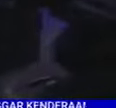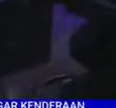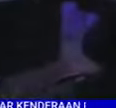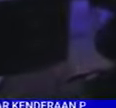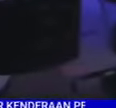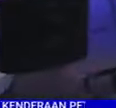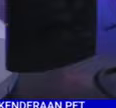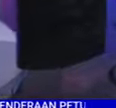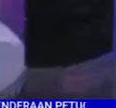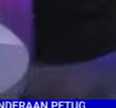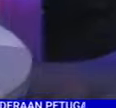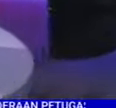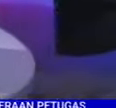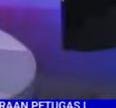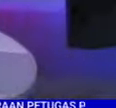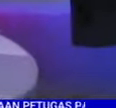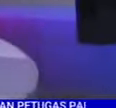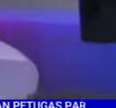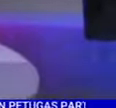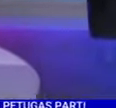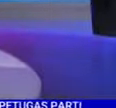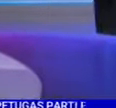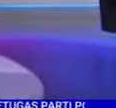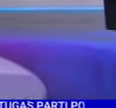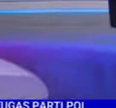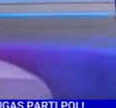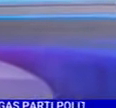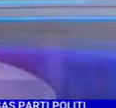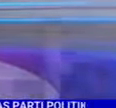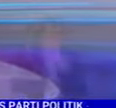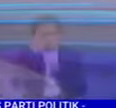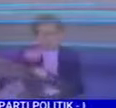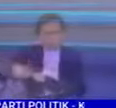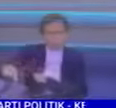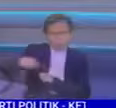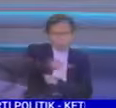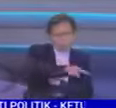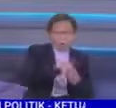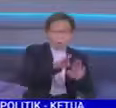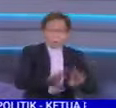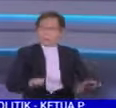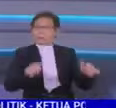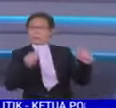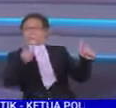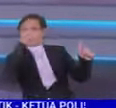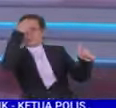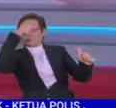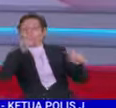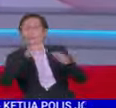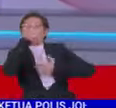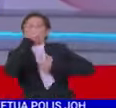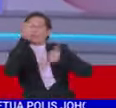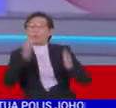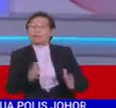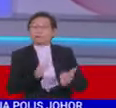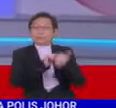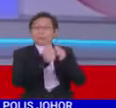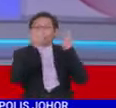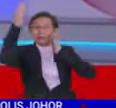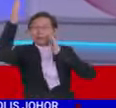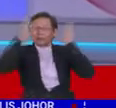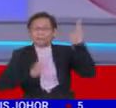Terima kasih, Fariz Dahezer. Assalamualaikum dan salam sukan untuk semua. Kita mulakan dengan berita baik buat semua peminat sukan tanah